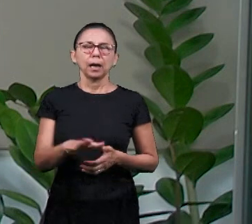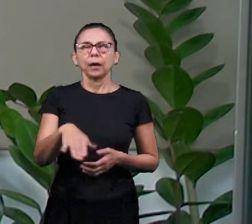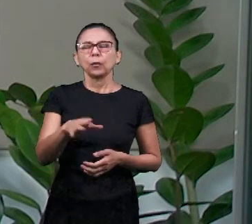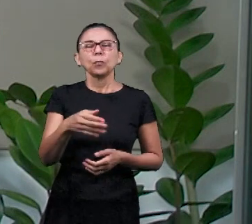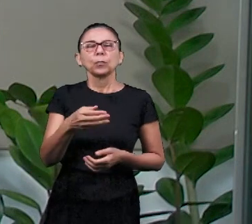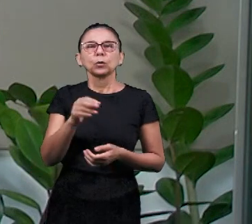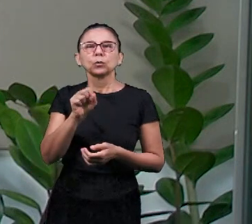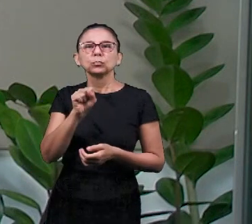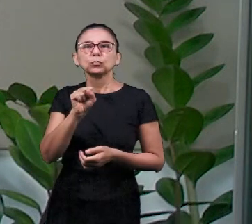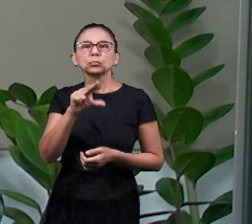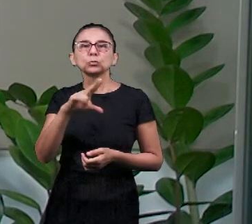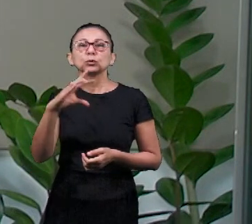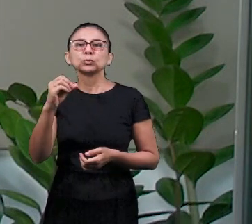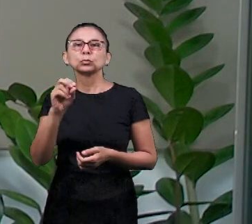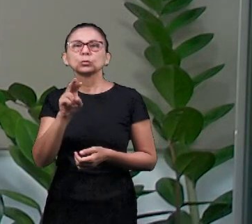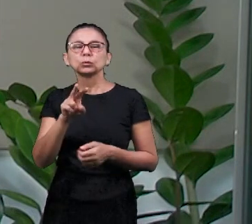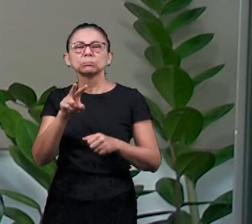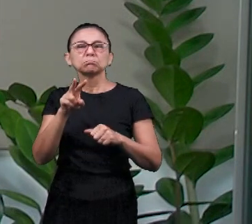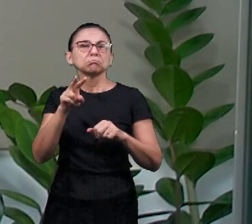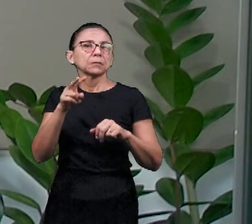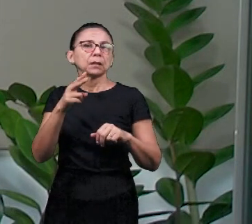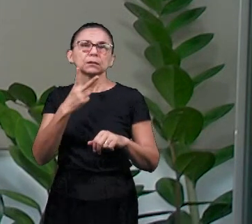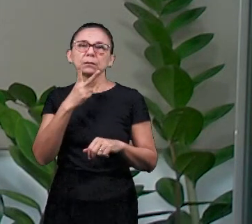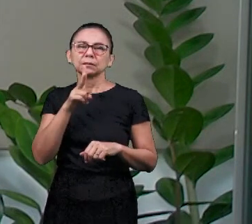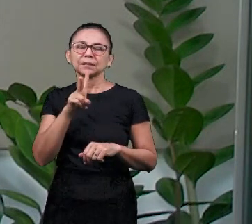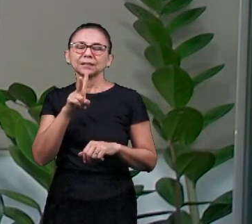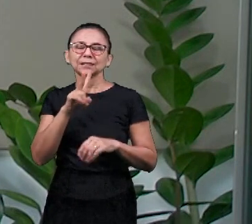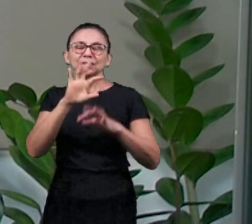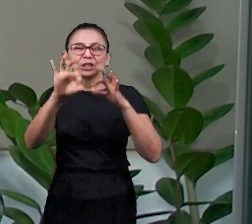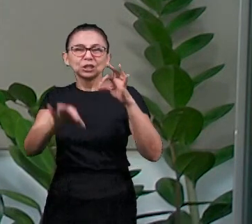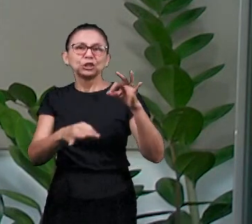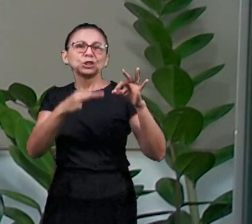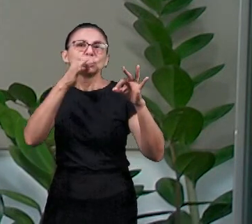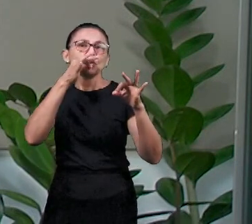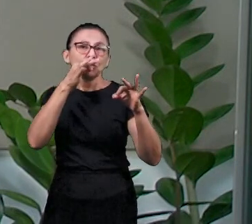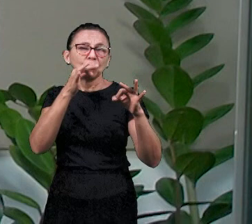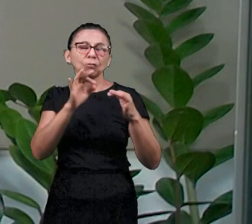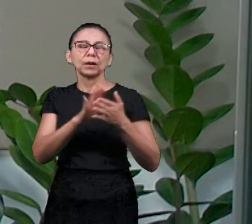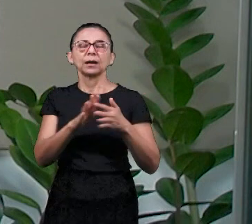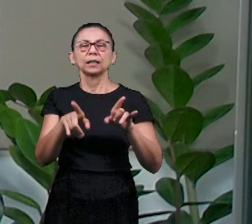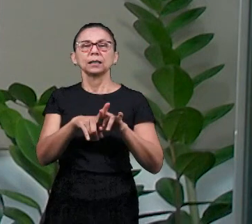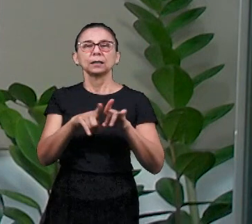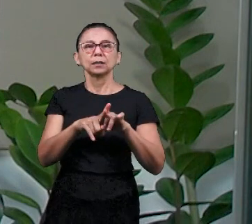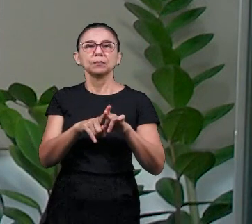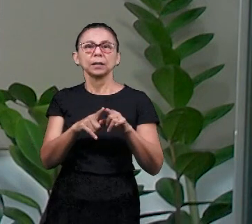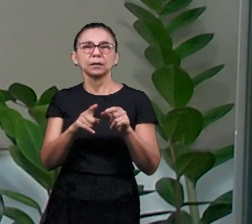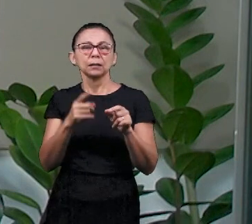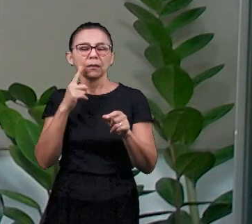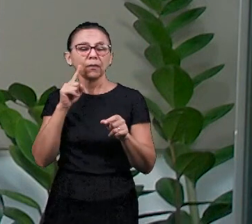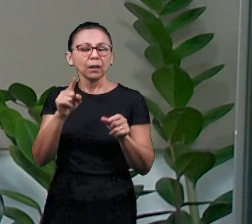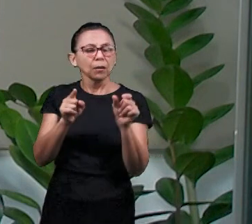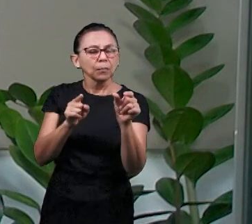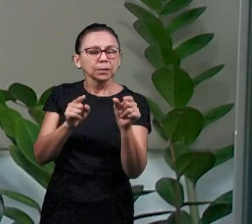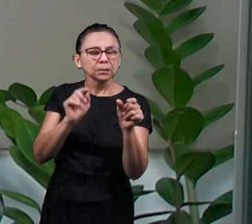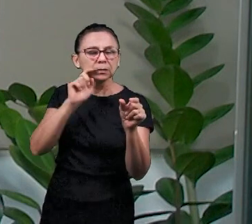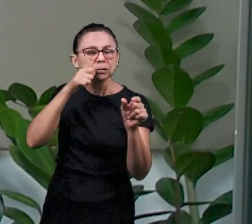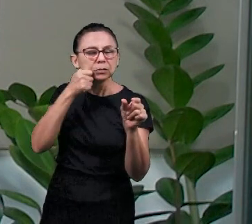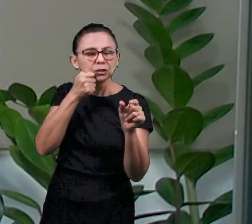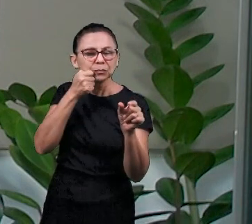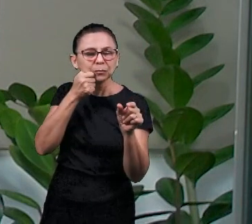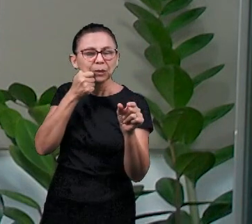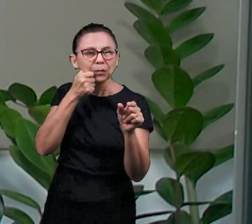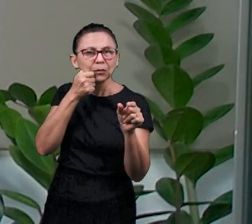pris de pain de mie, il a mangé cela, il pense qu'il est sauvé parce qu'il a tout mangé. Non, ce n'est pas comme ça. L'œuvre de l'esprit